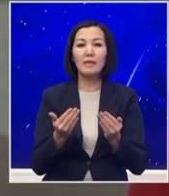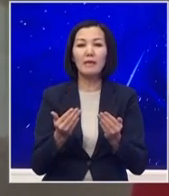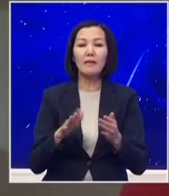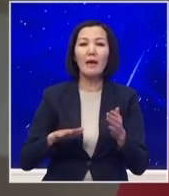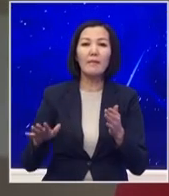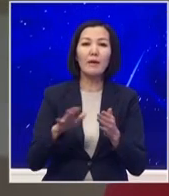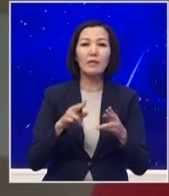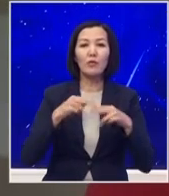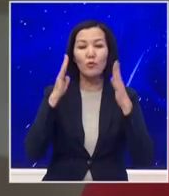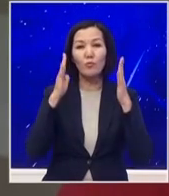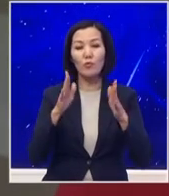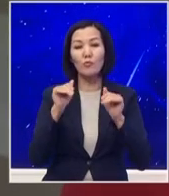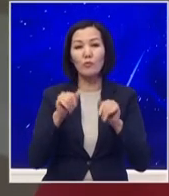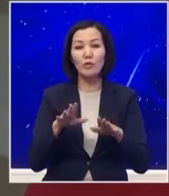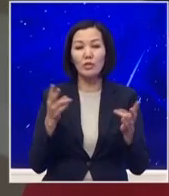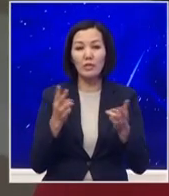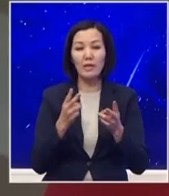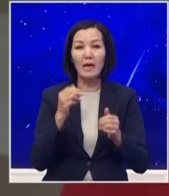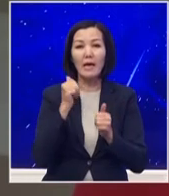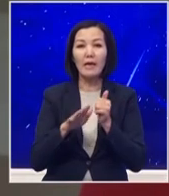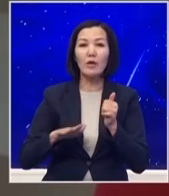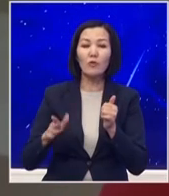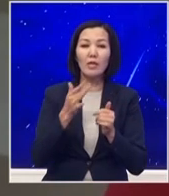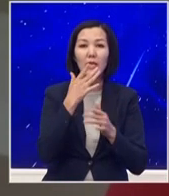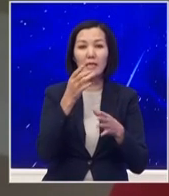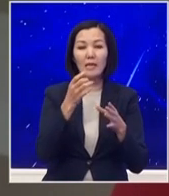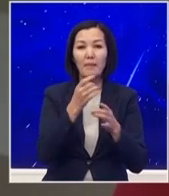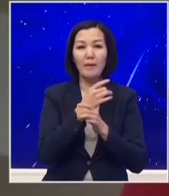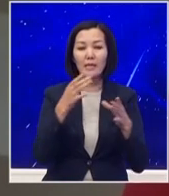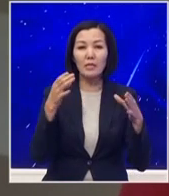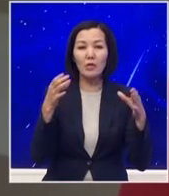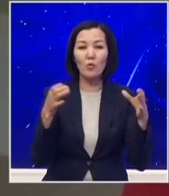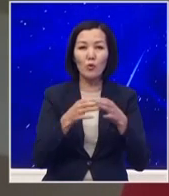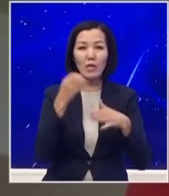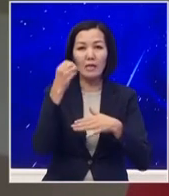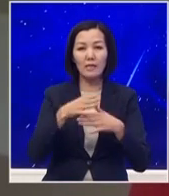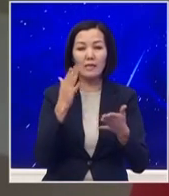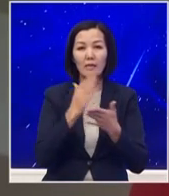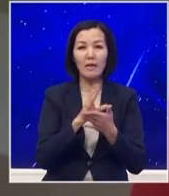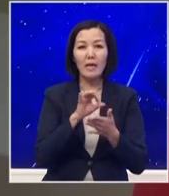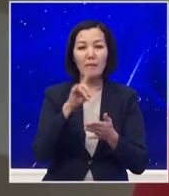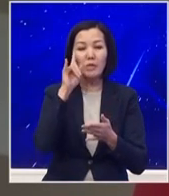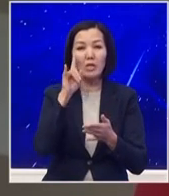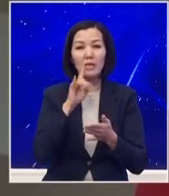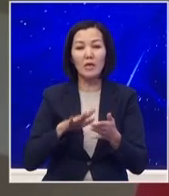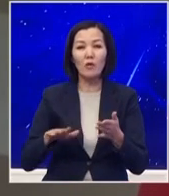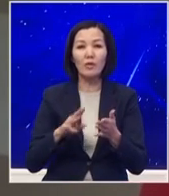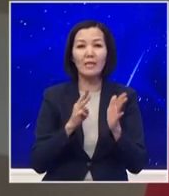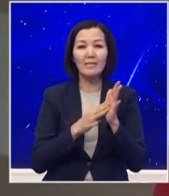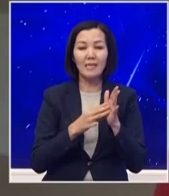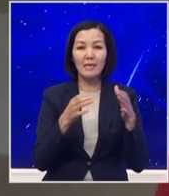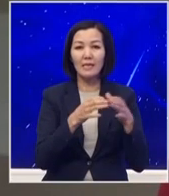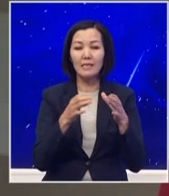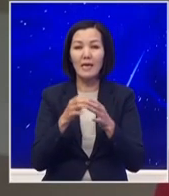мекендерге көбірек көңіл бөлуді жөн көрдік. Біздің әр ауданда этномәдени бірлестігіміз бар. Мәселен, Еңбекші Қазақ ауданында олардың саны 8.